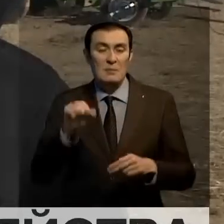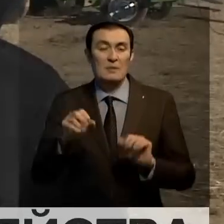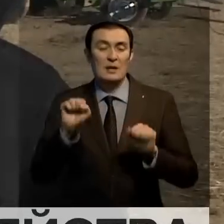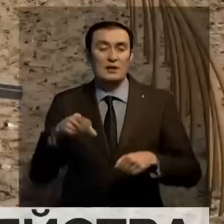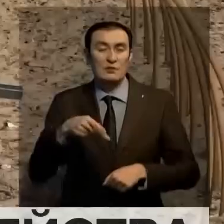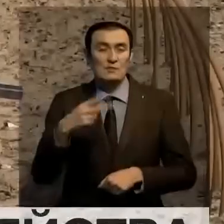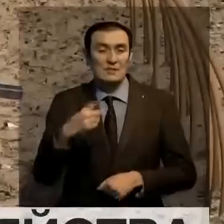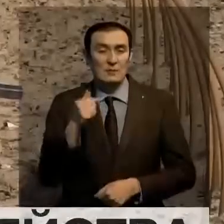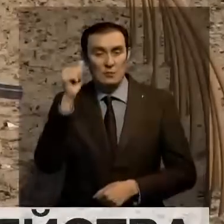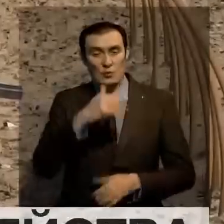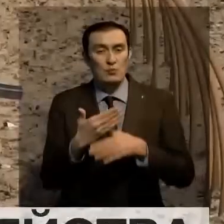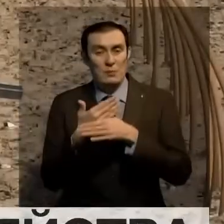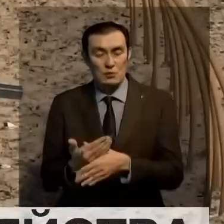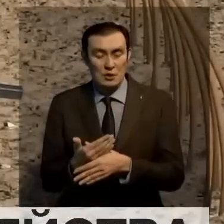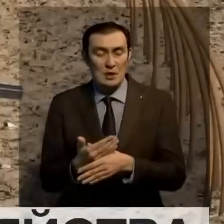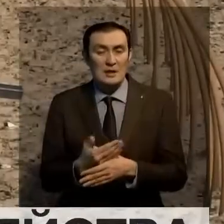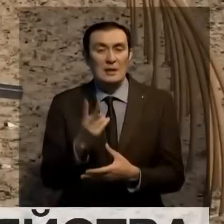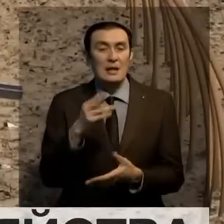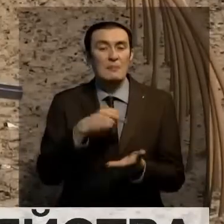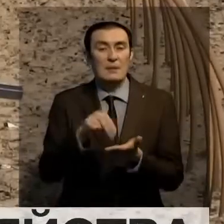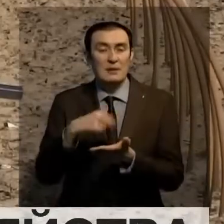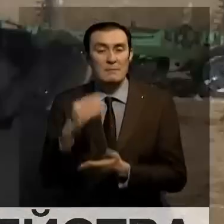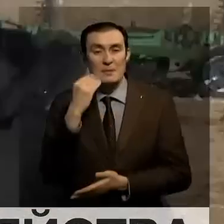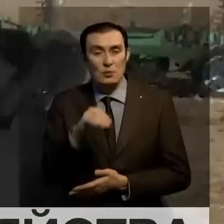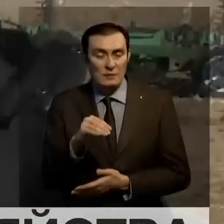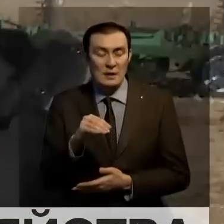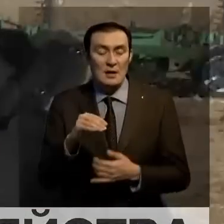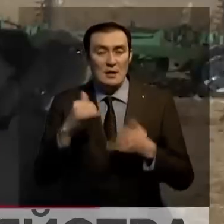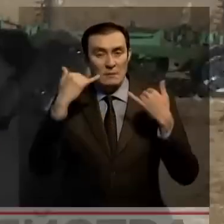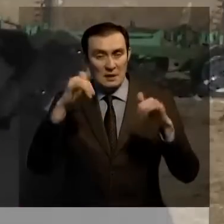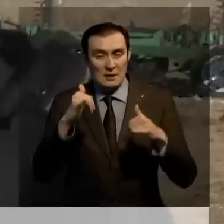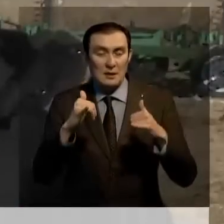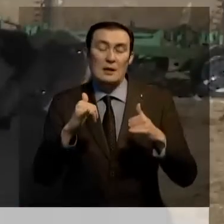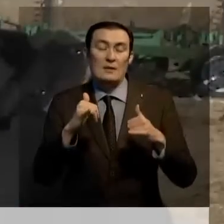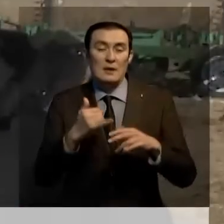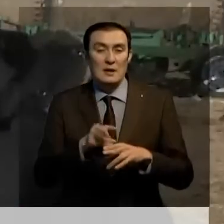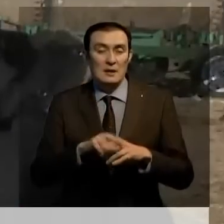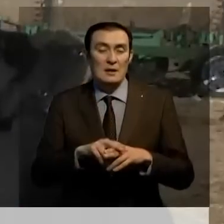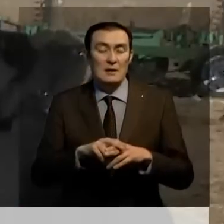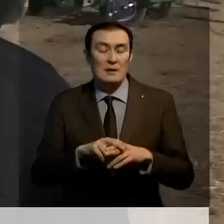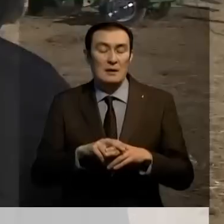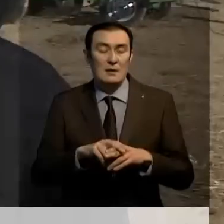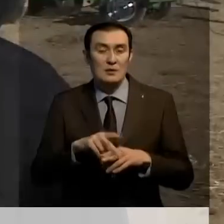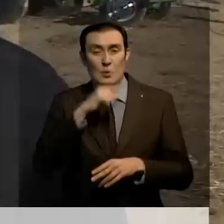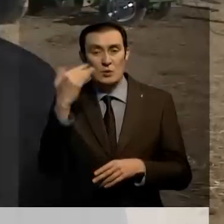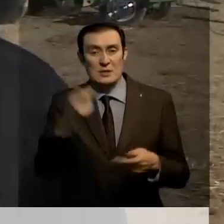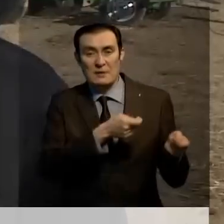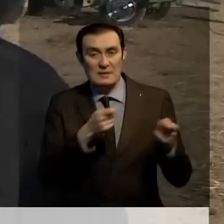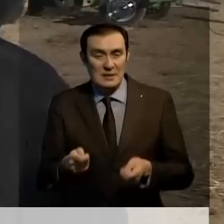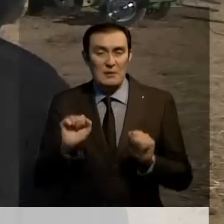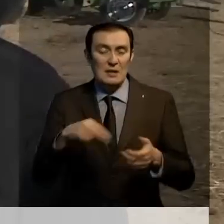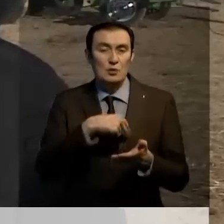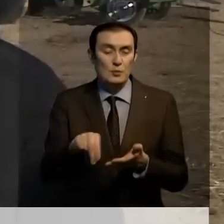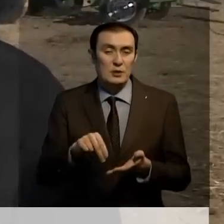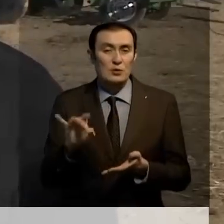2021 году поддержать хозяйство на приобретение племенного маточного поголовья КРС. Это калмыцкой породы. Они смогли закупить